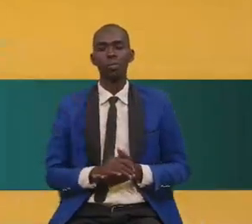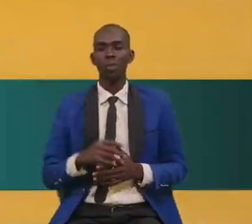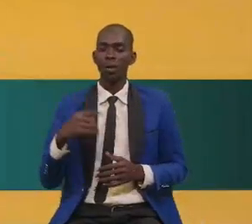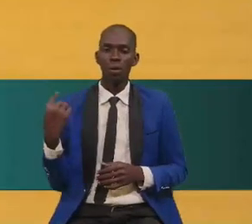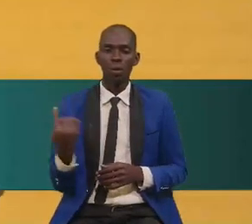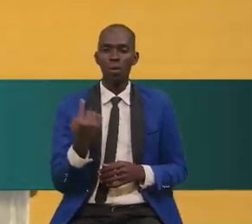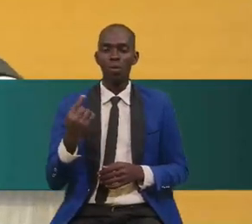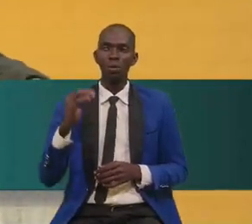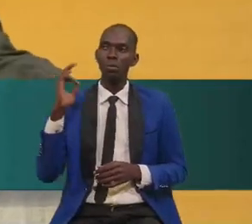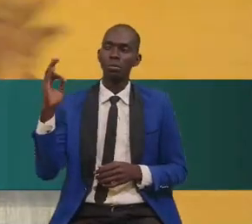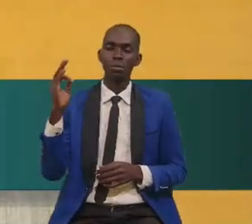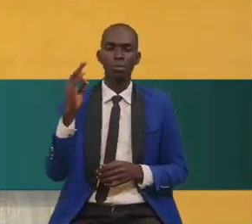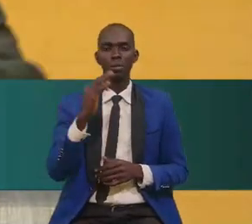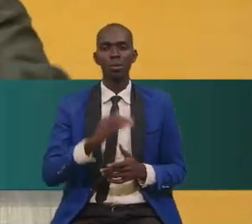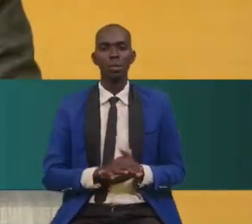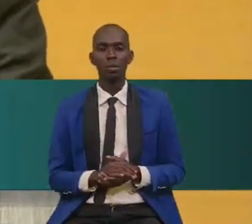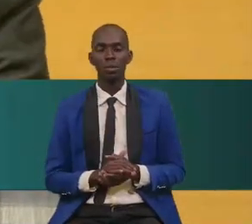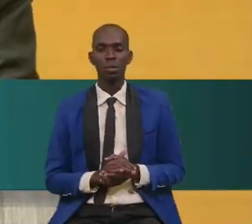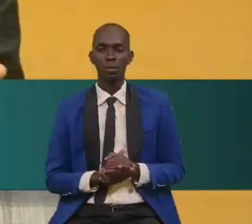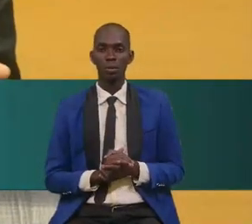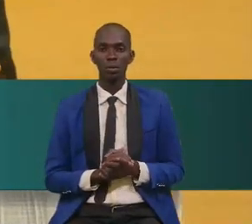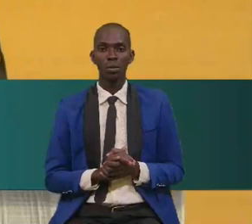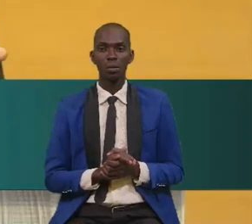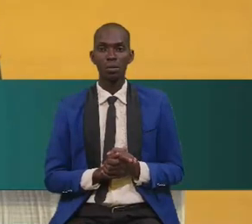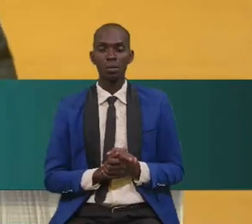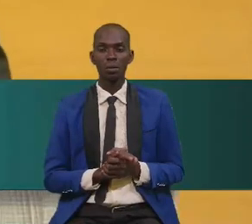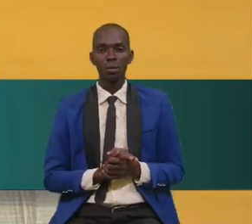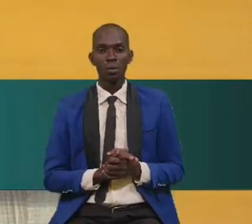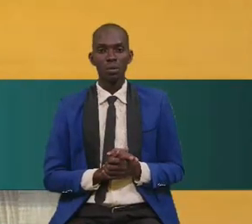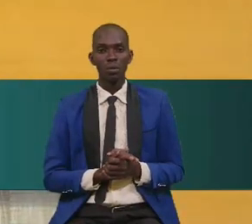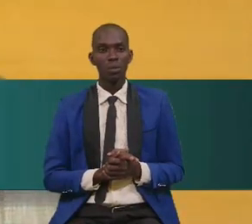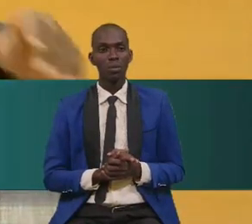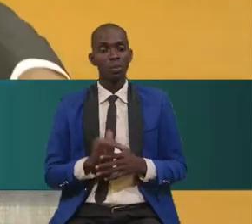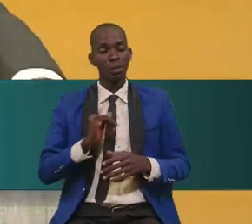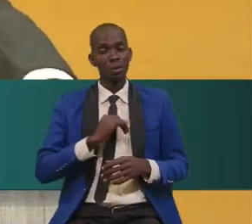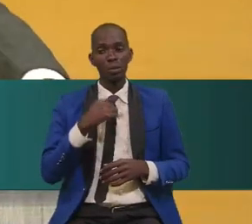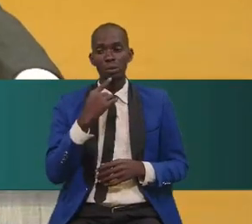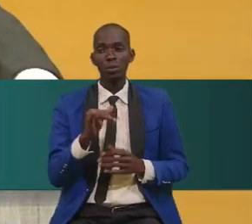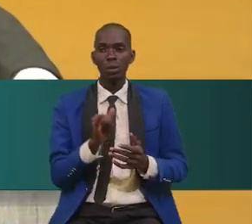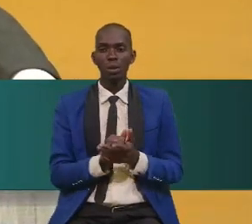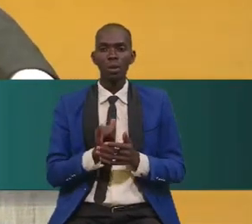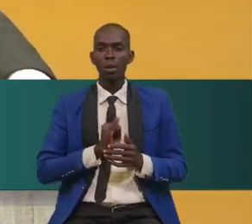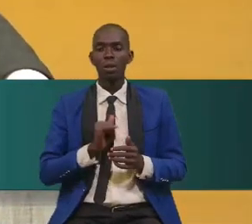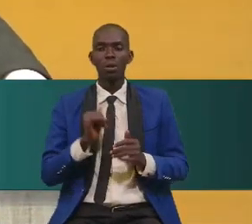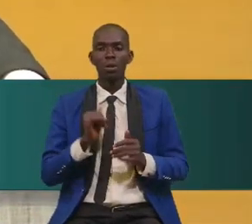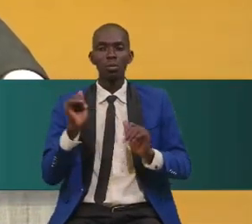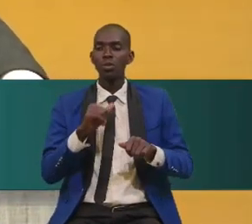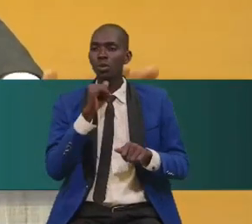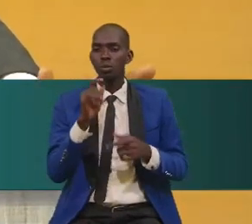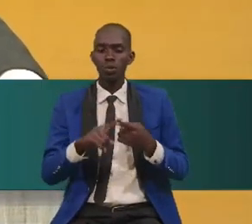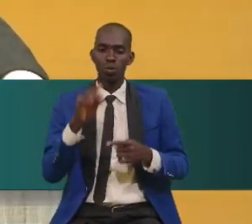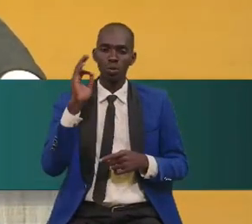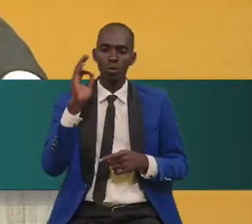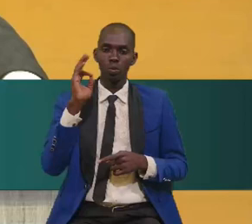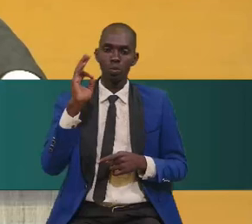Toujours en train d'évangéliser. Il vous a dit, je n'arrivais pas à évangéliser. Au début,